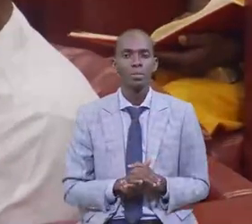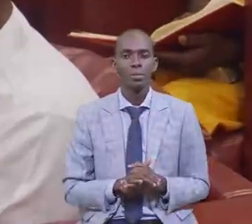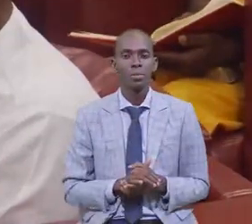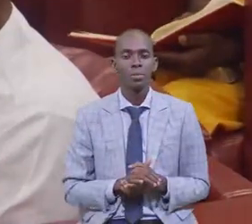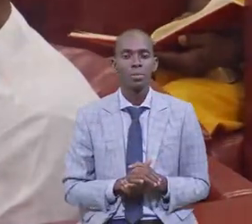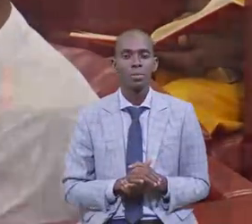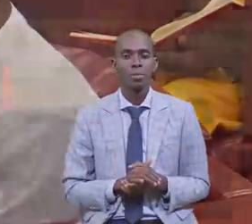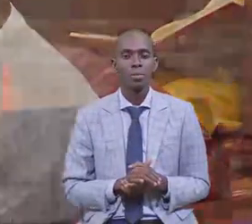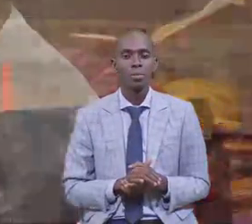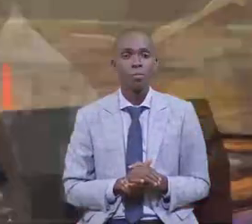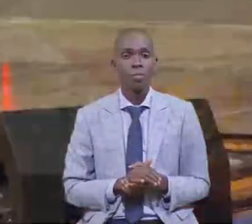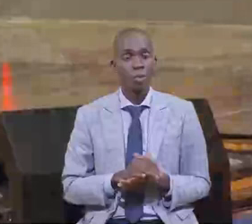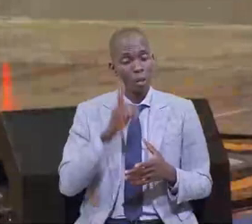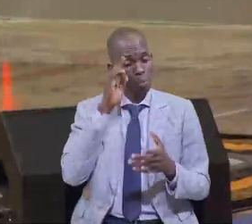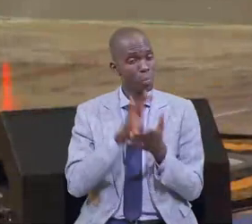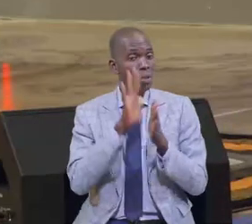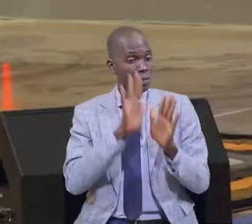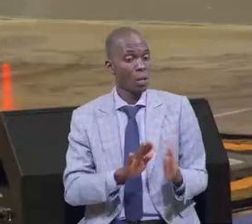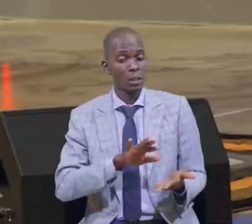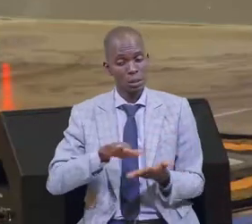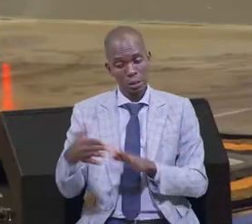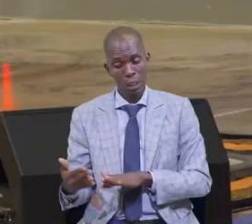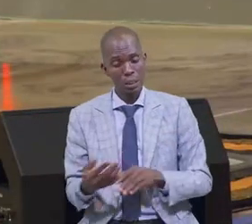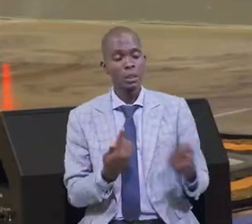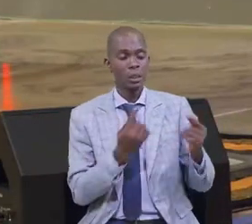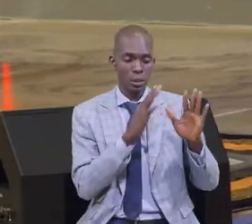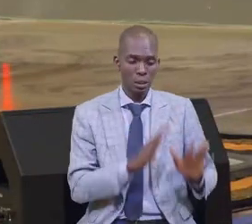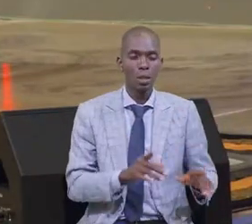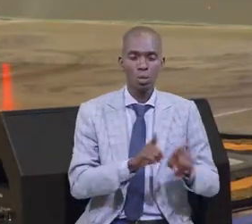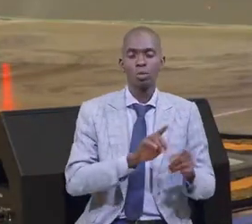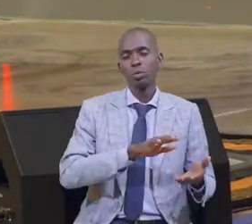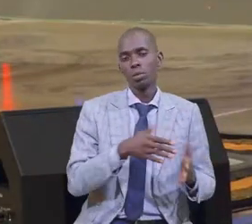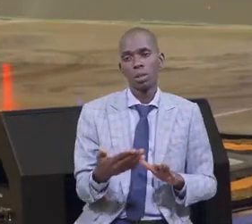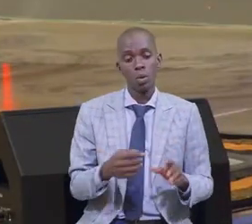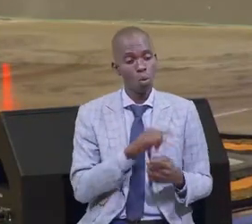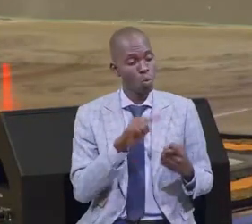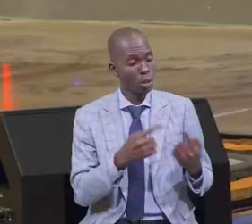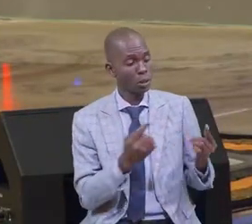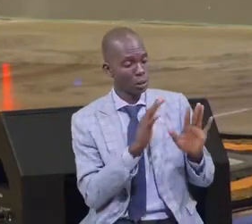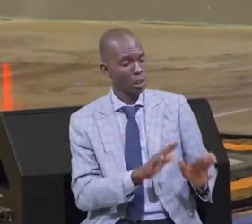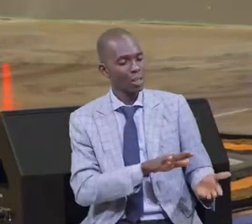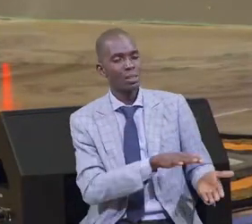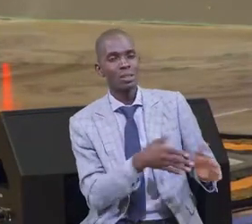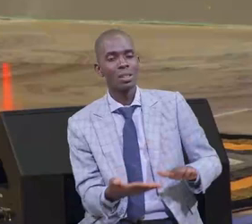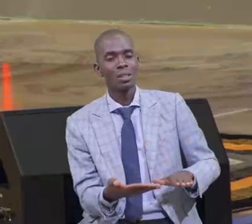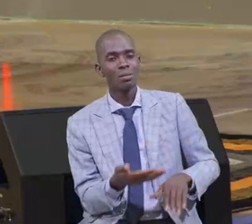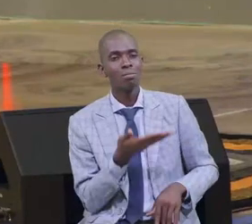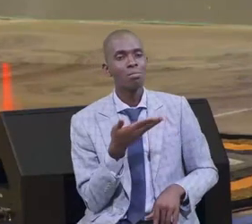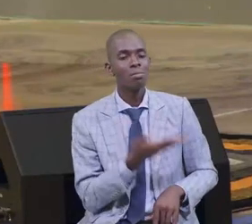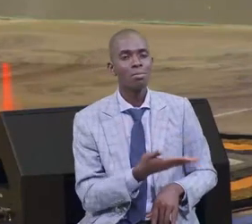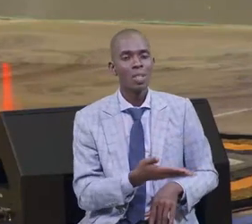Jésus-Christ. Amen. Les saints meurent, les pécheurs meurent. Lorsqu'un pécheur